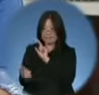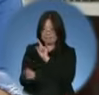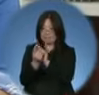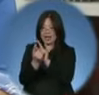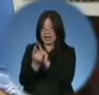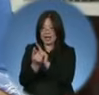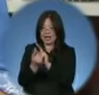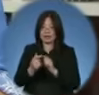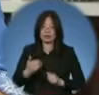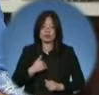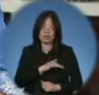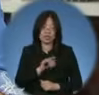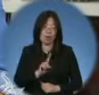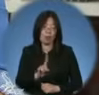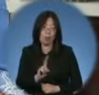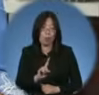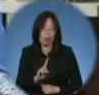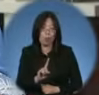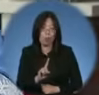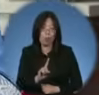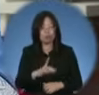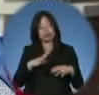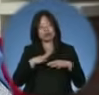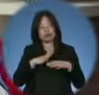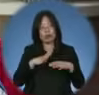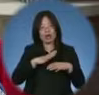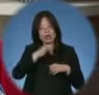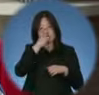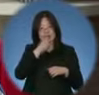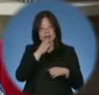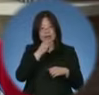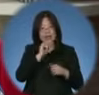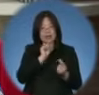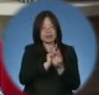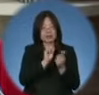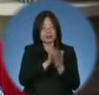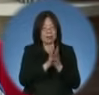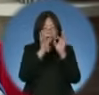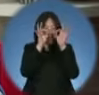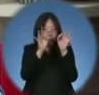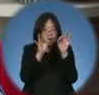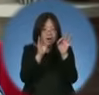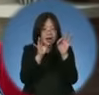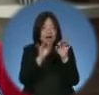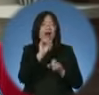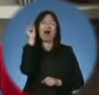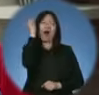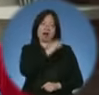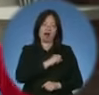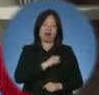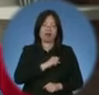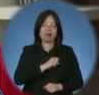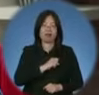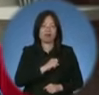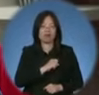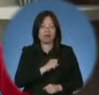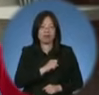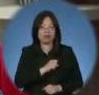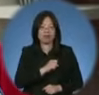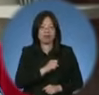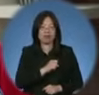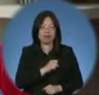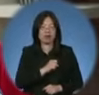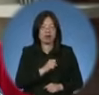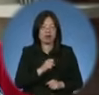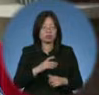것. 우리가 뭘 무서워하는지를 실제를 보면은 아 이거였구나. 그럼